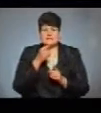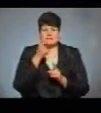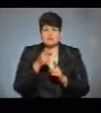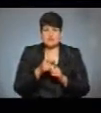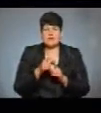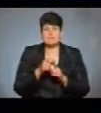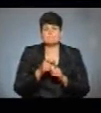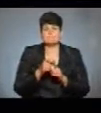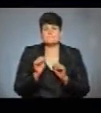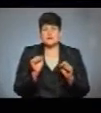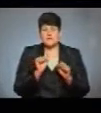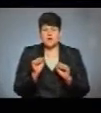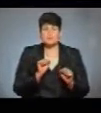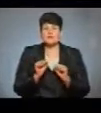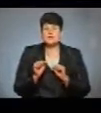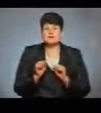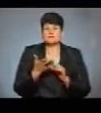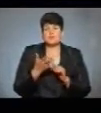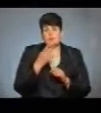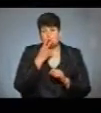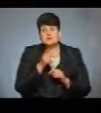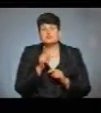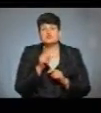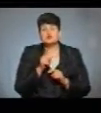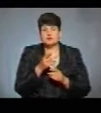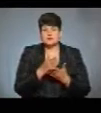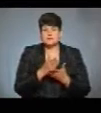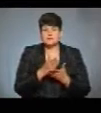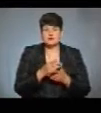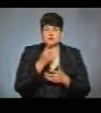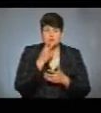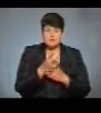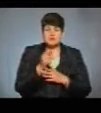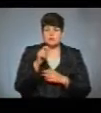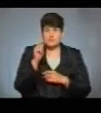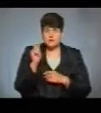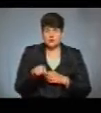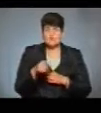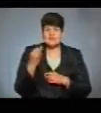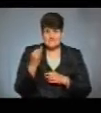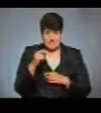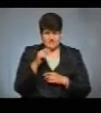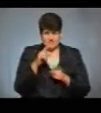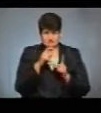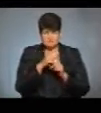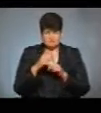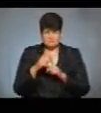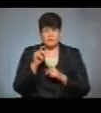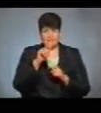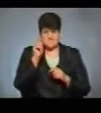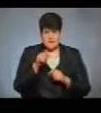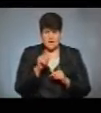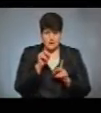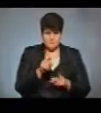уряд. І бачити, що його цікавить в конкретній сфері. От, наприклад, якщо ми бачимо війну, нас цікавить війна, то ми